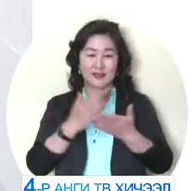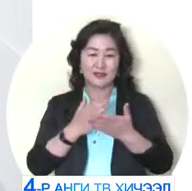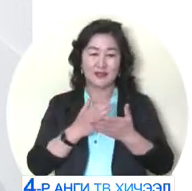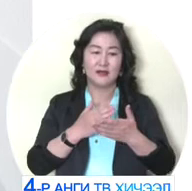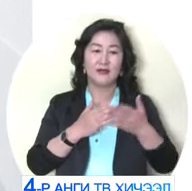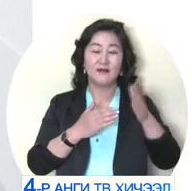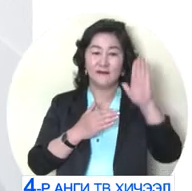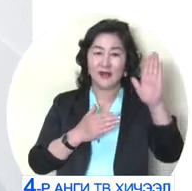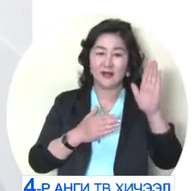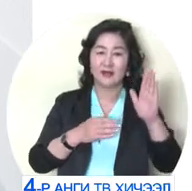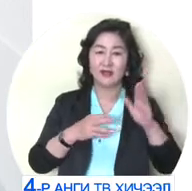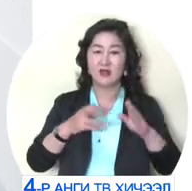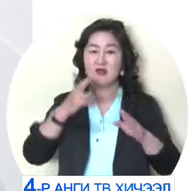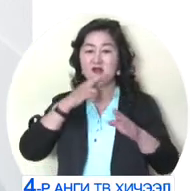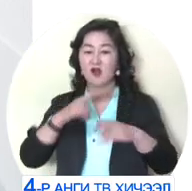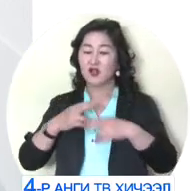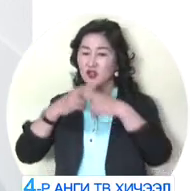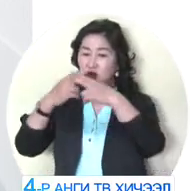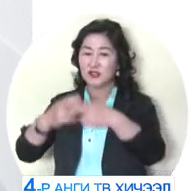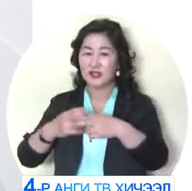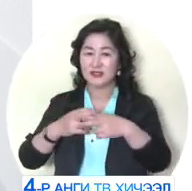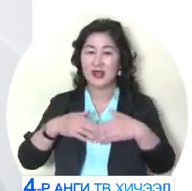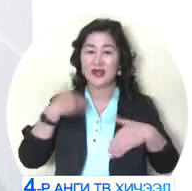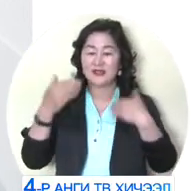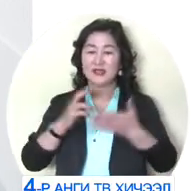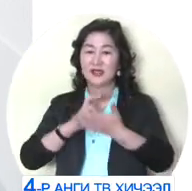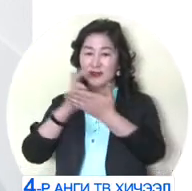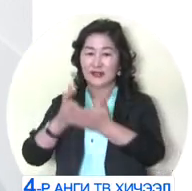тусалж аз жаргал бэлгэлсэндээ баярлсан.